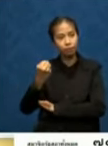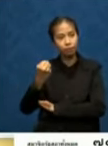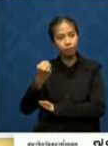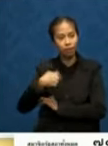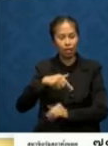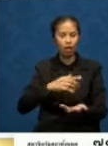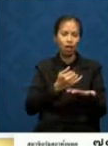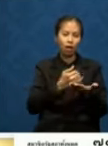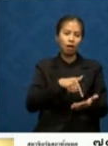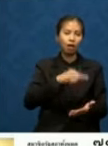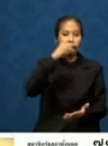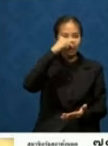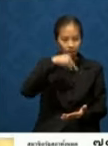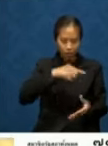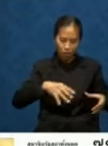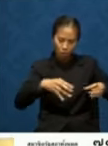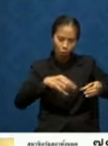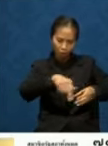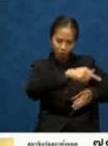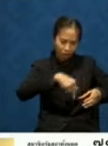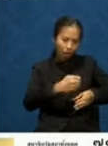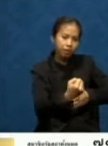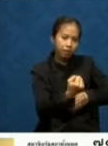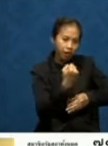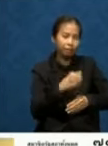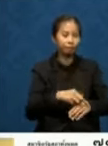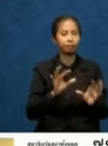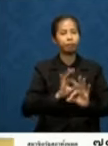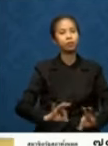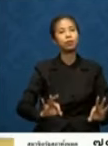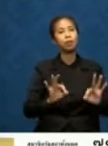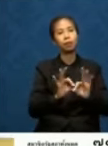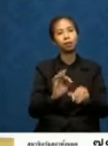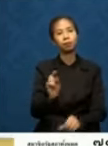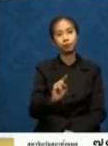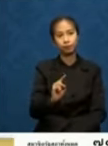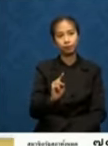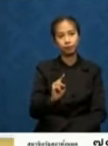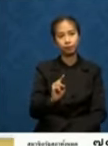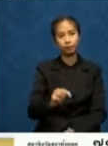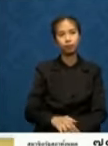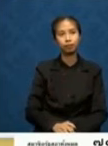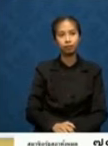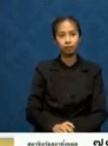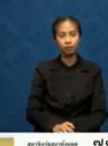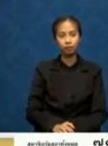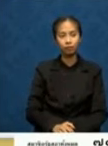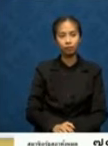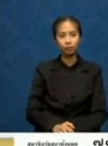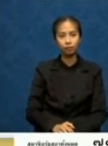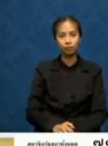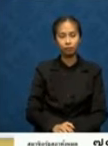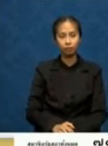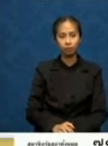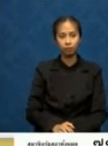ไทยในกลุ่มนี้ผมคิดว่าที่สำคัญที่สุดก็คือกรอบ ACMEX ห